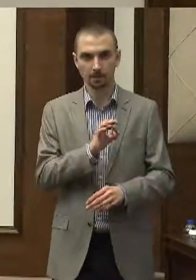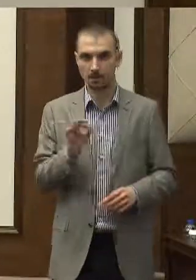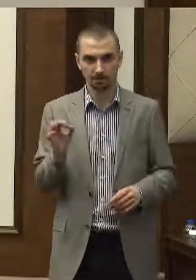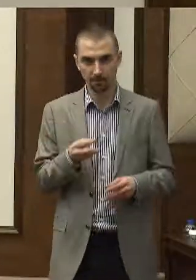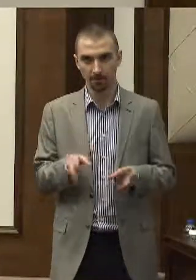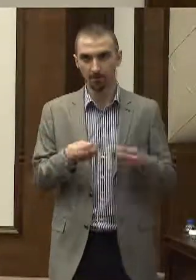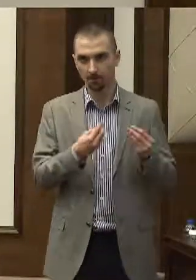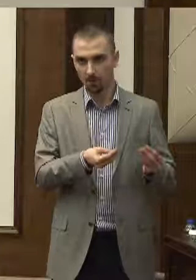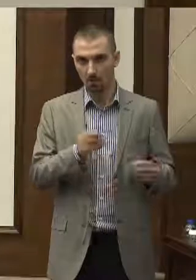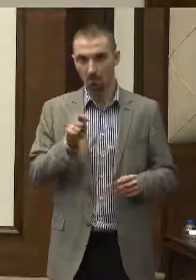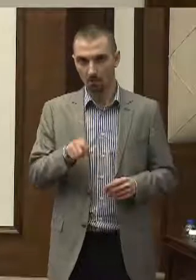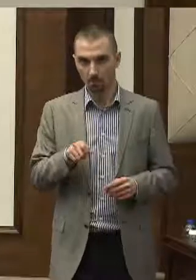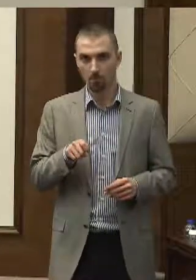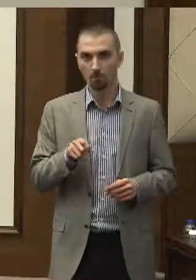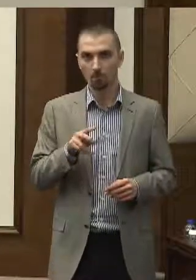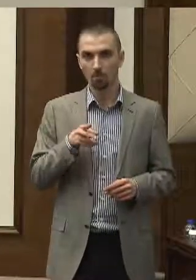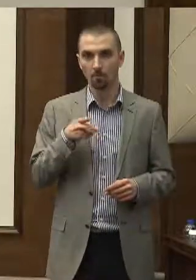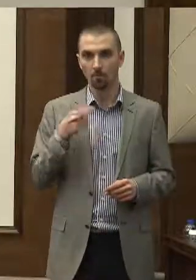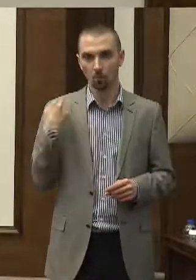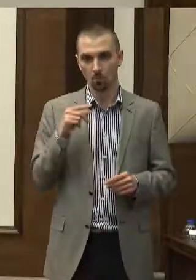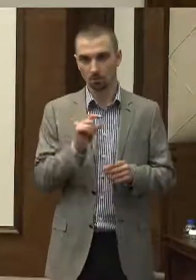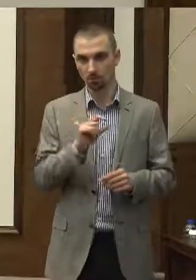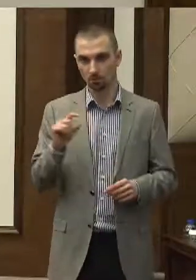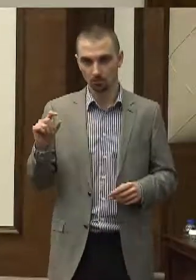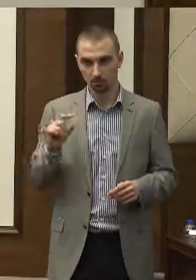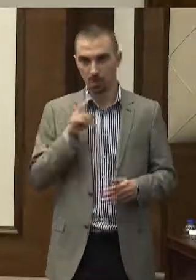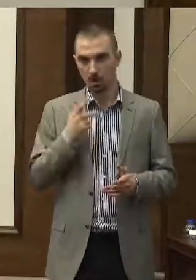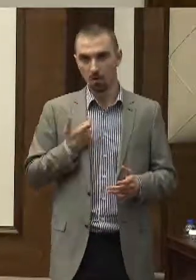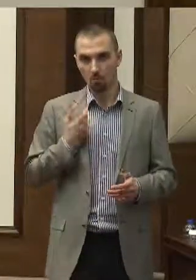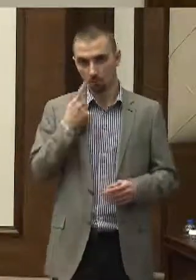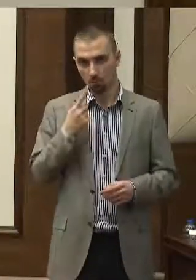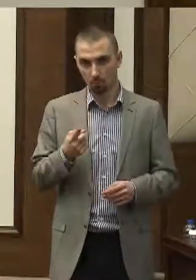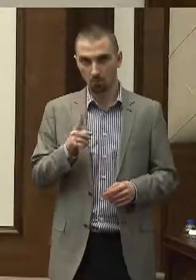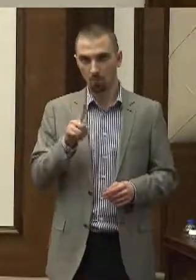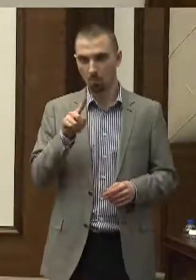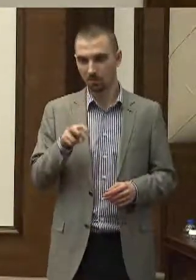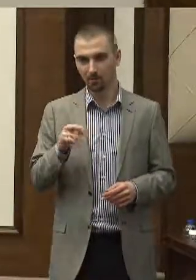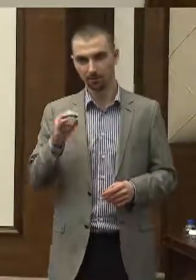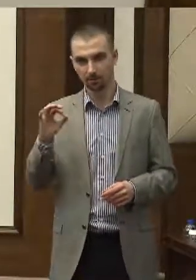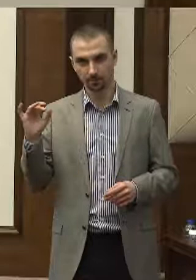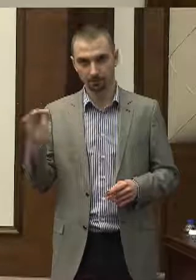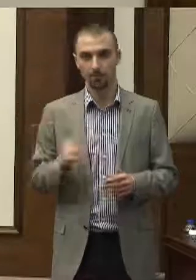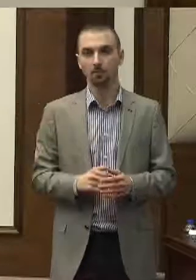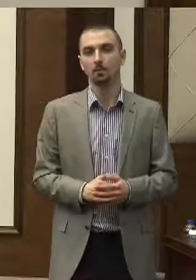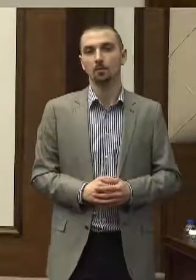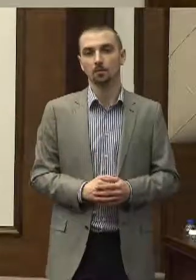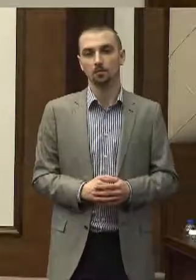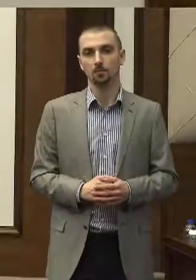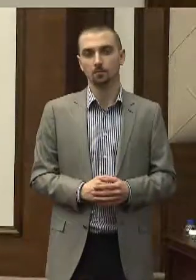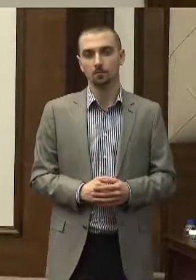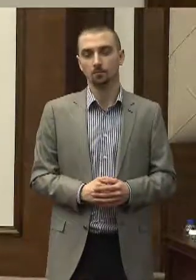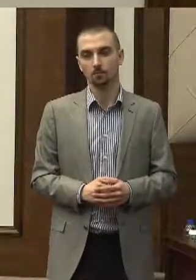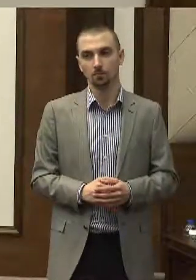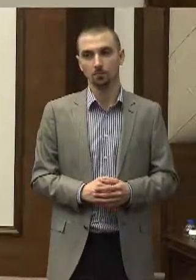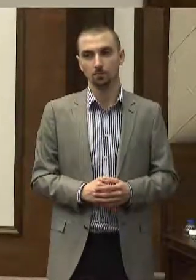tahsis edilmesi konusunun 1593 sayılı Belediye Kanunu'nun 18 Taksim E 75